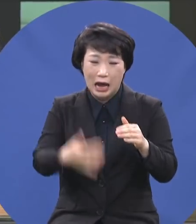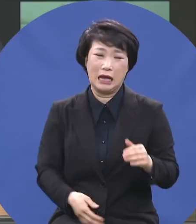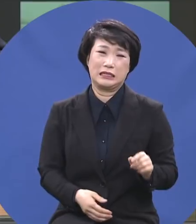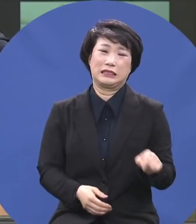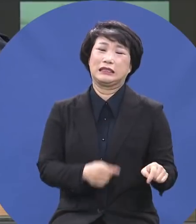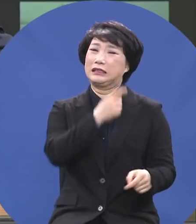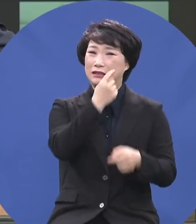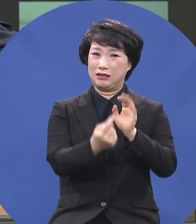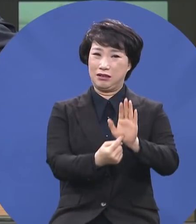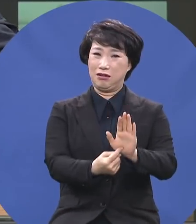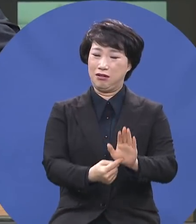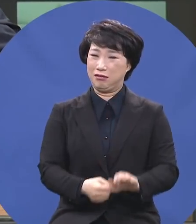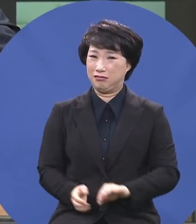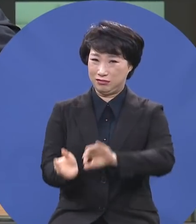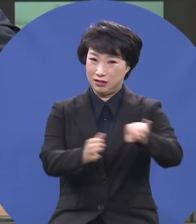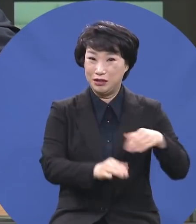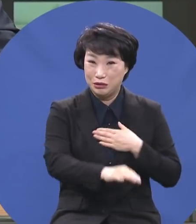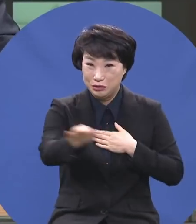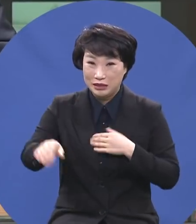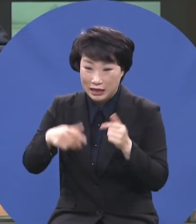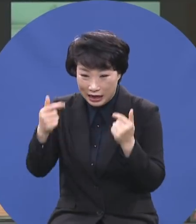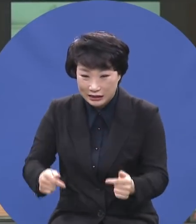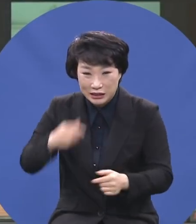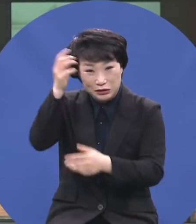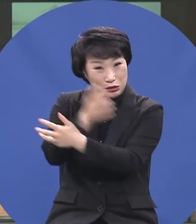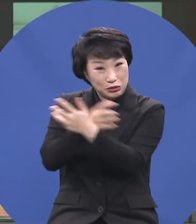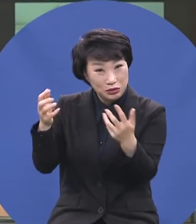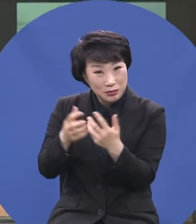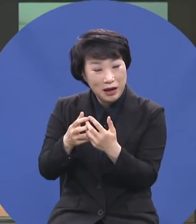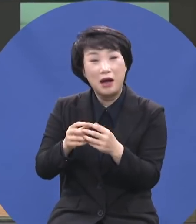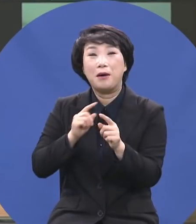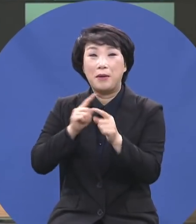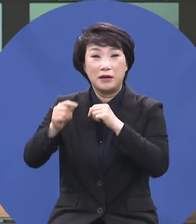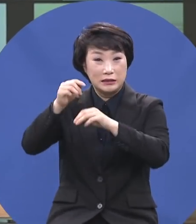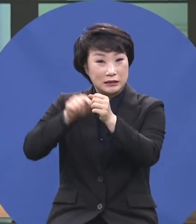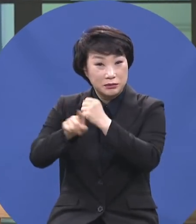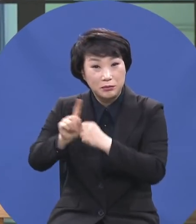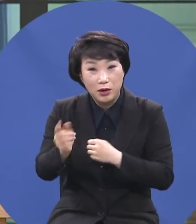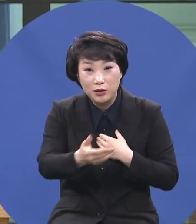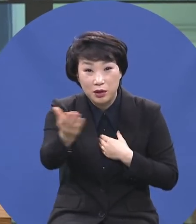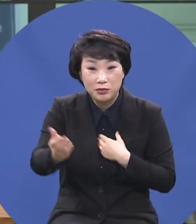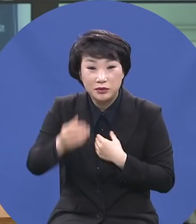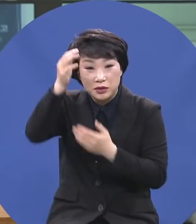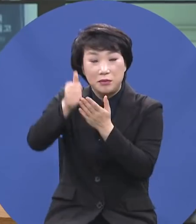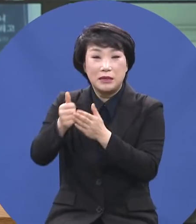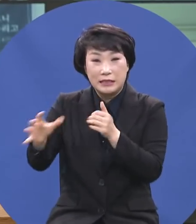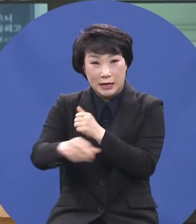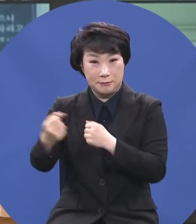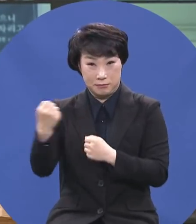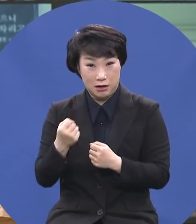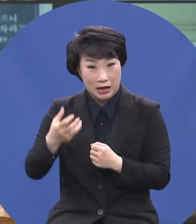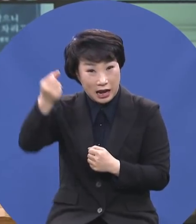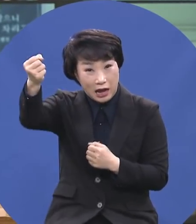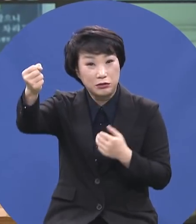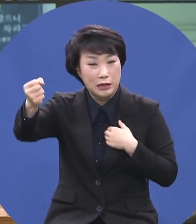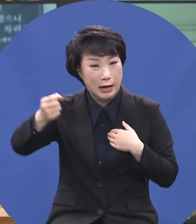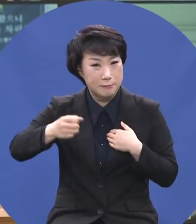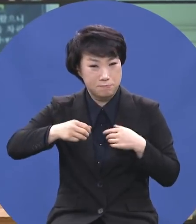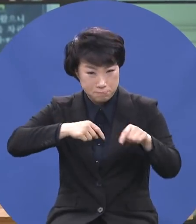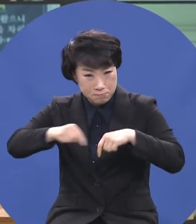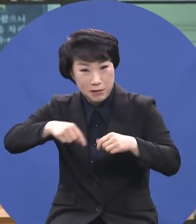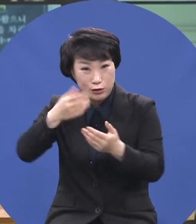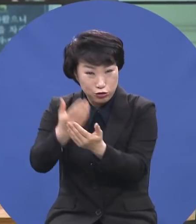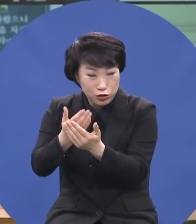않았다는 증거예요. 우리는 항상 성령이 충만하라는 말은 성령의 장력을 가지고 나를